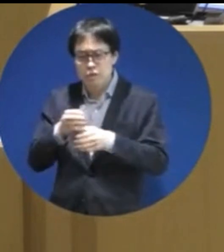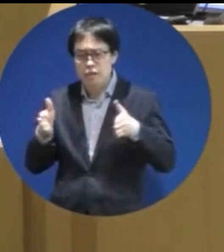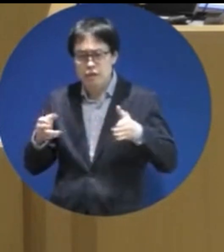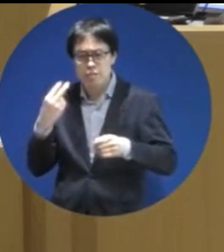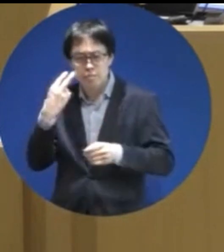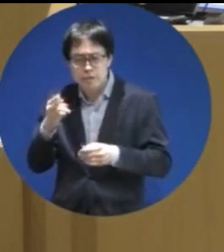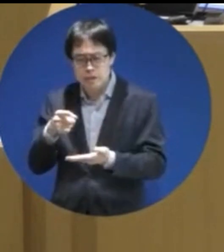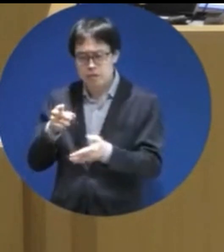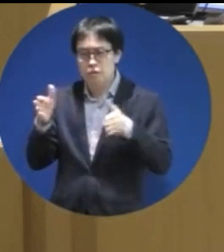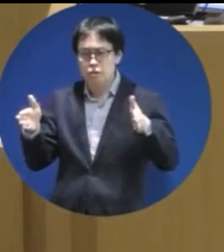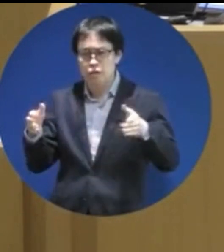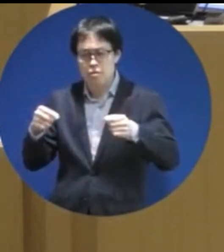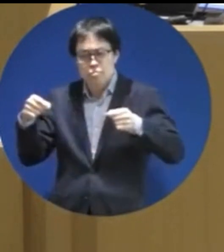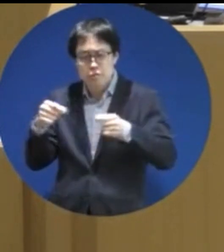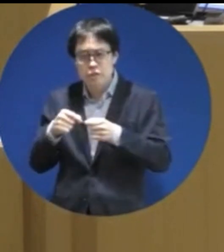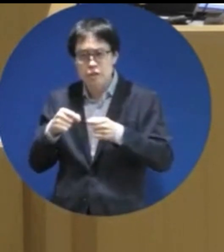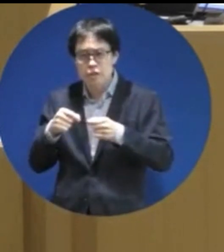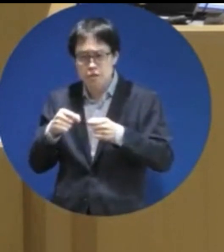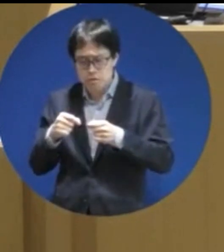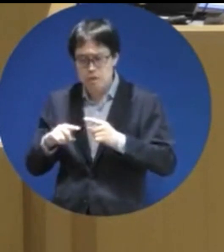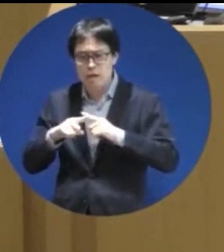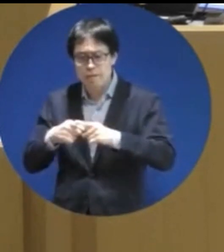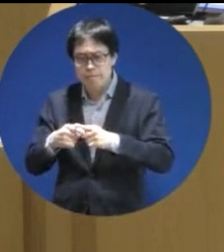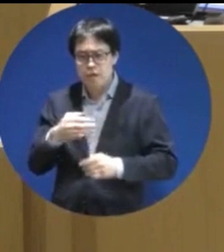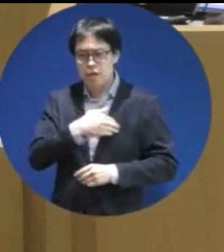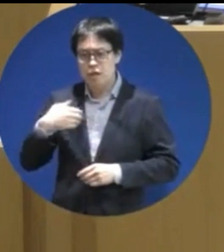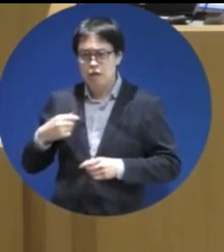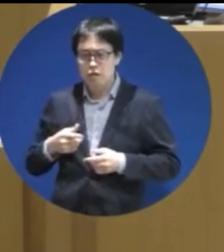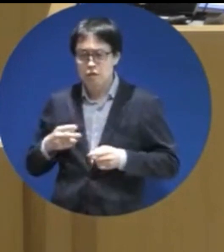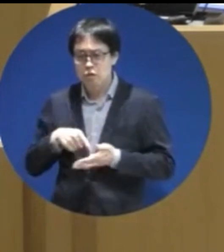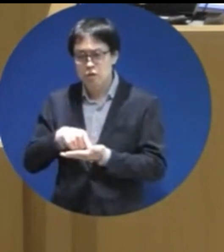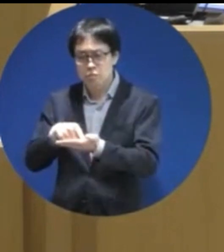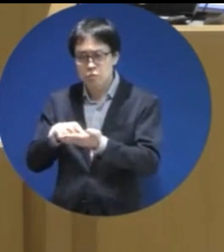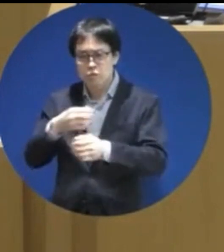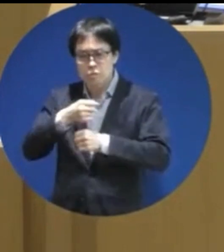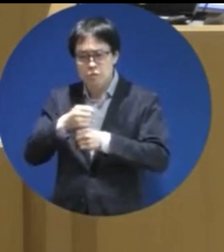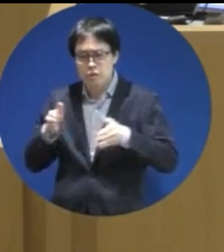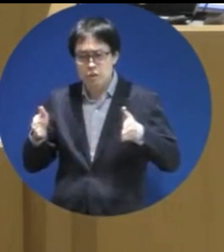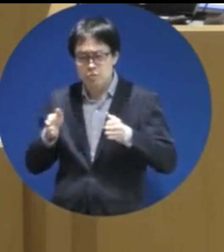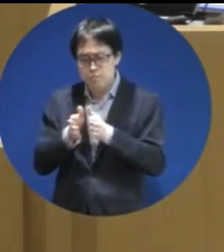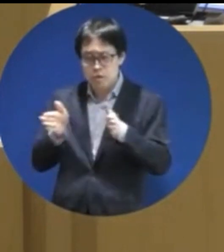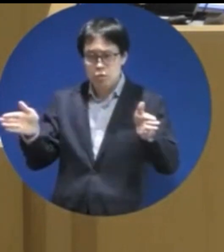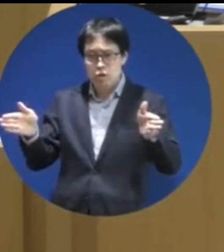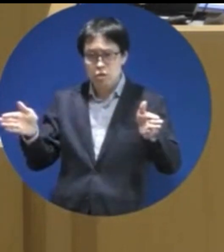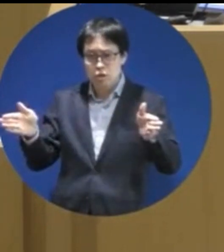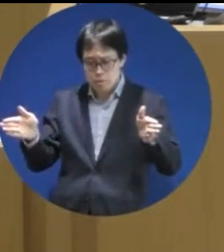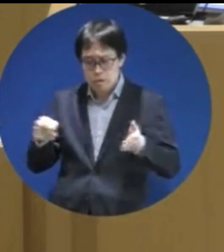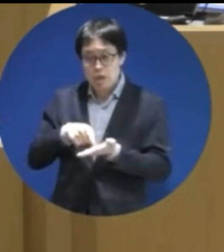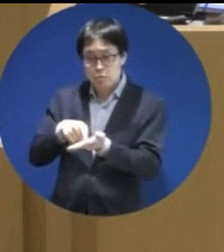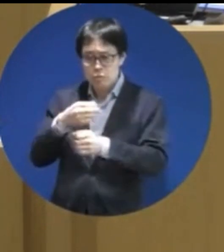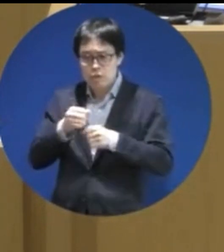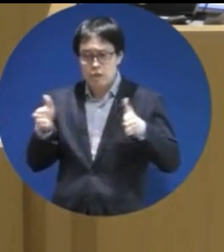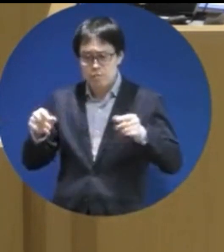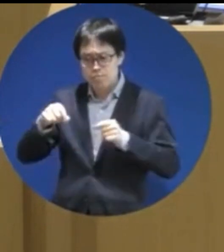。区民交通障害保険の加入可能な申し込み時期を柔軟にすることや、もしくは申し込みの期間の